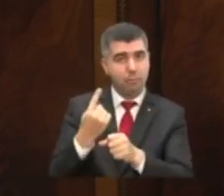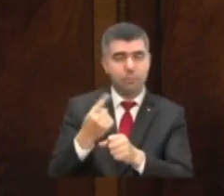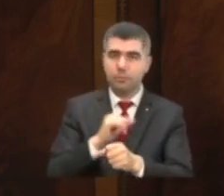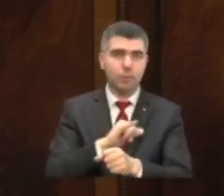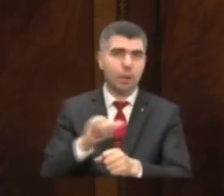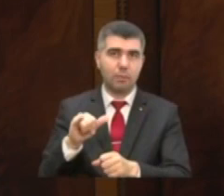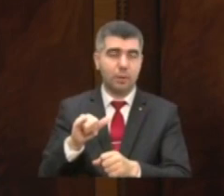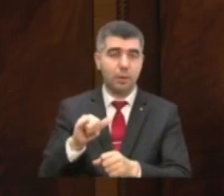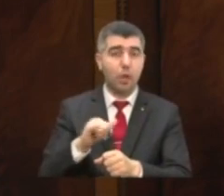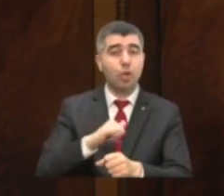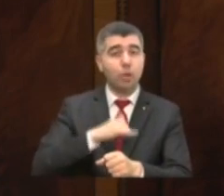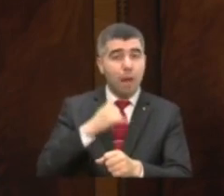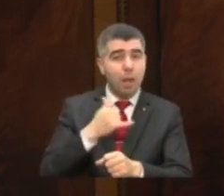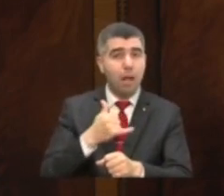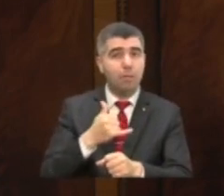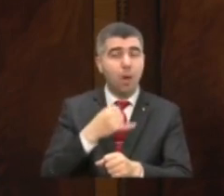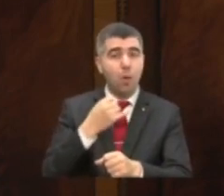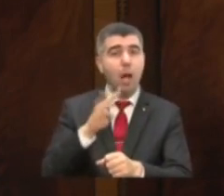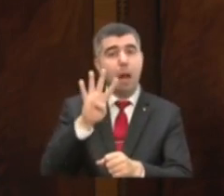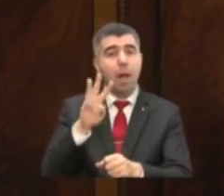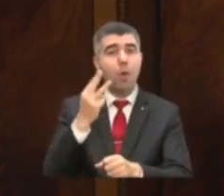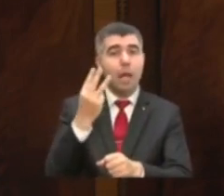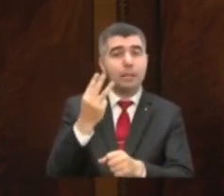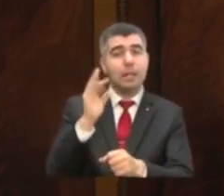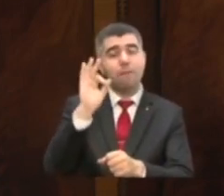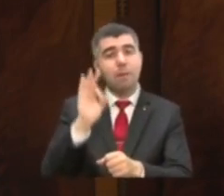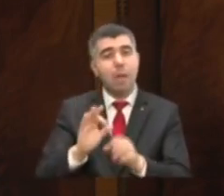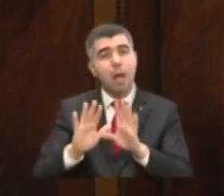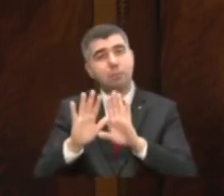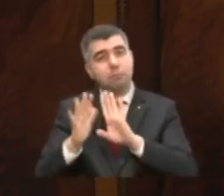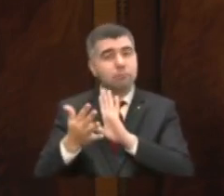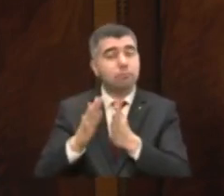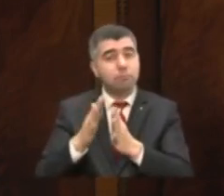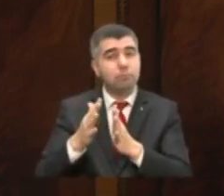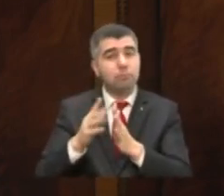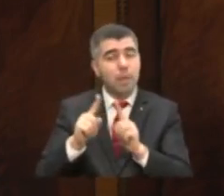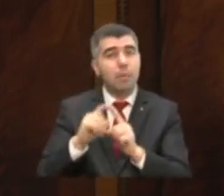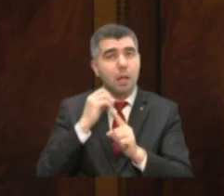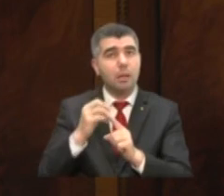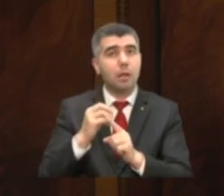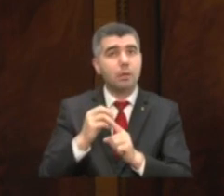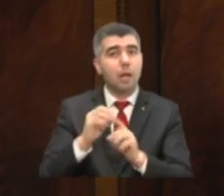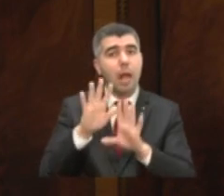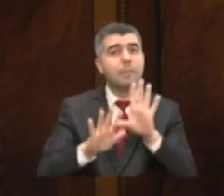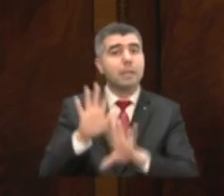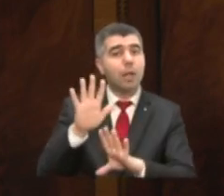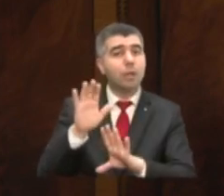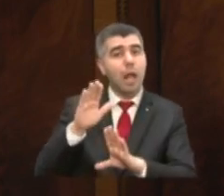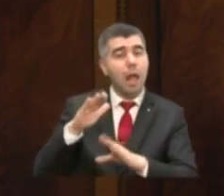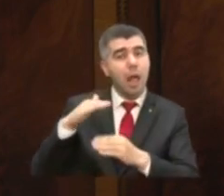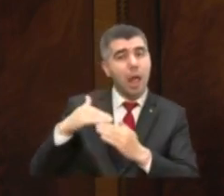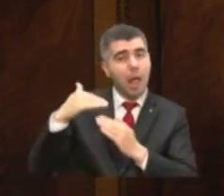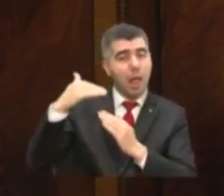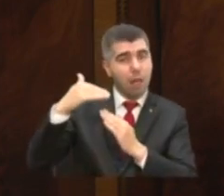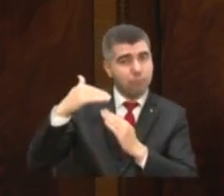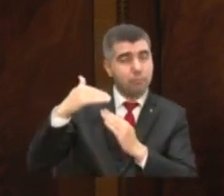بالمناسبة اليوم الشباب 34% منهم بين 15 و 34% من السكان بين 15 و 34 سنة،